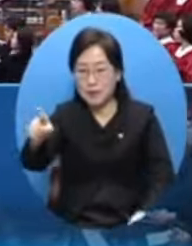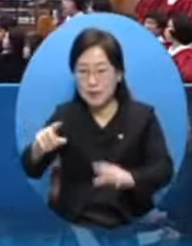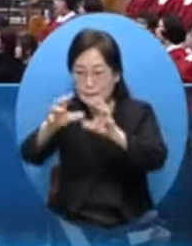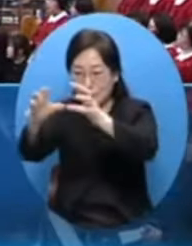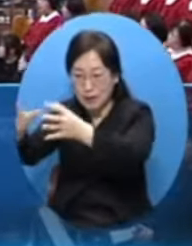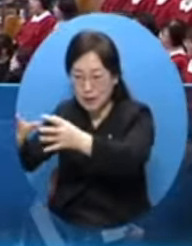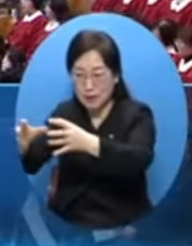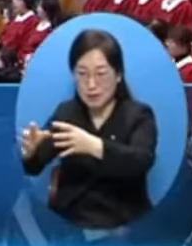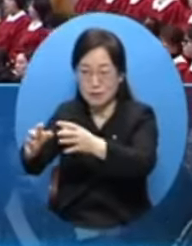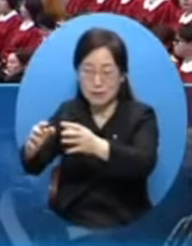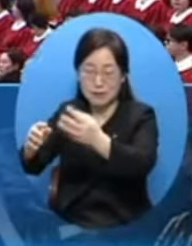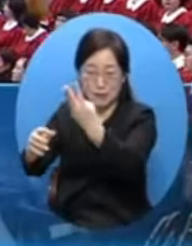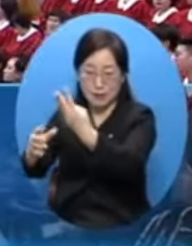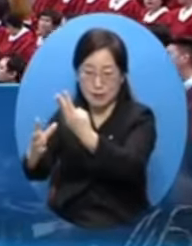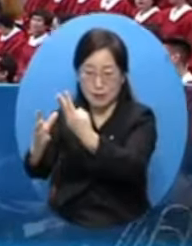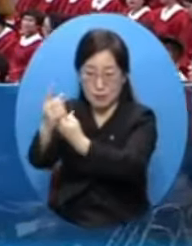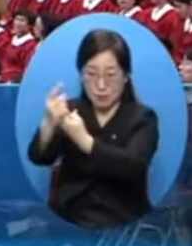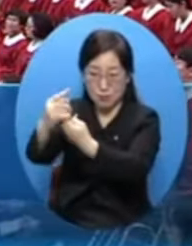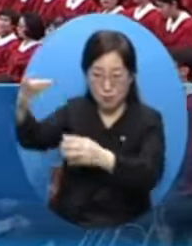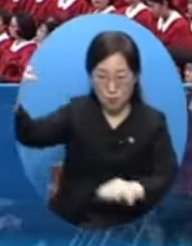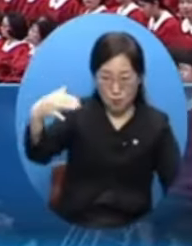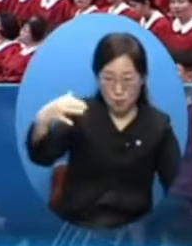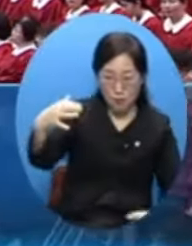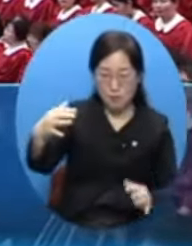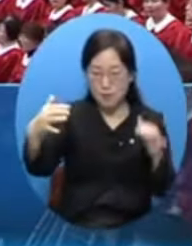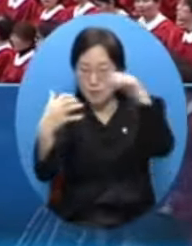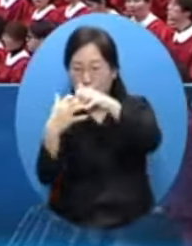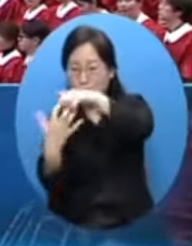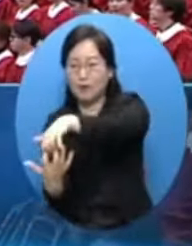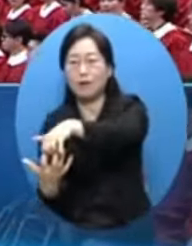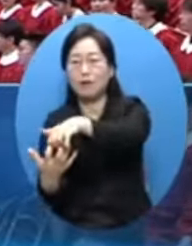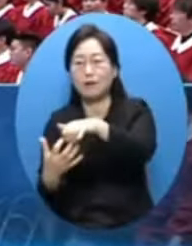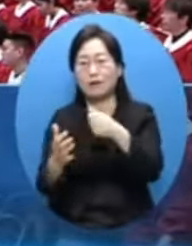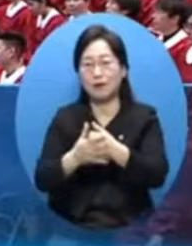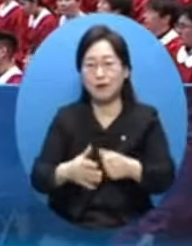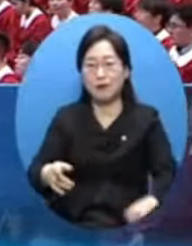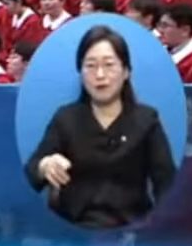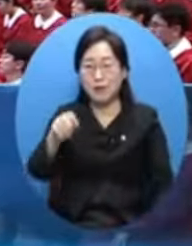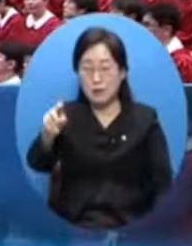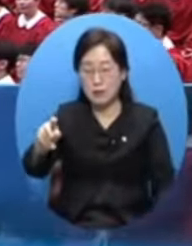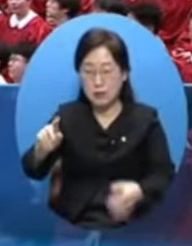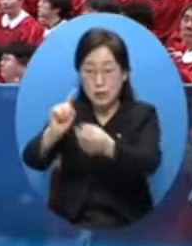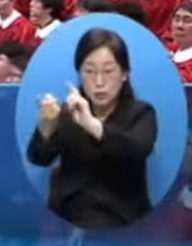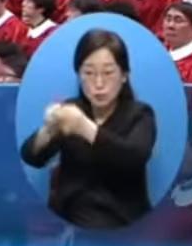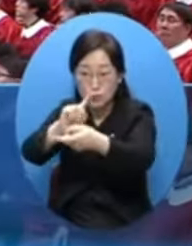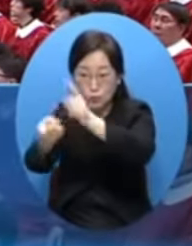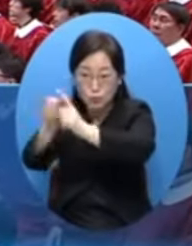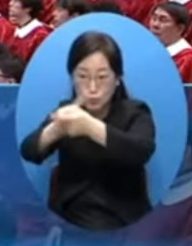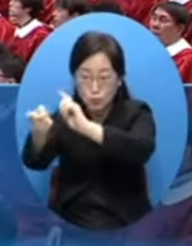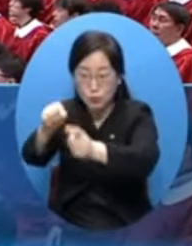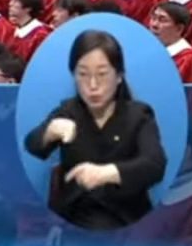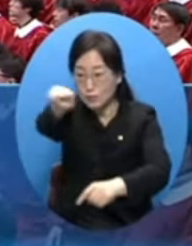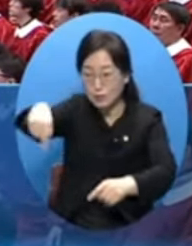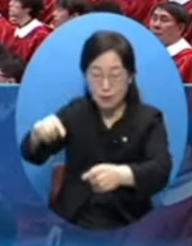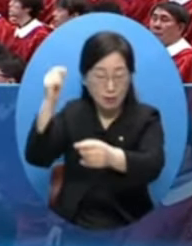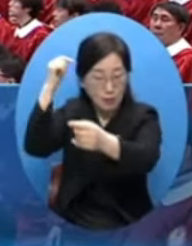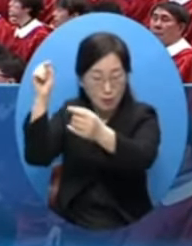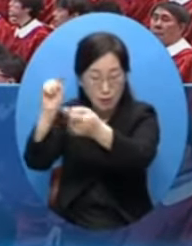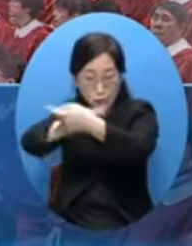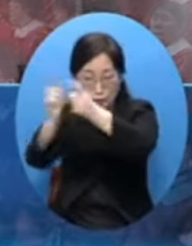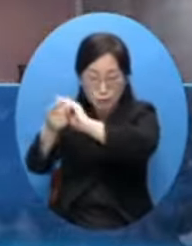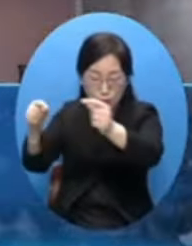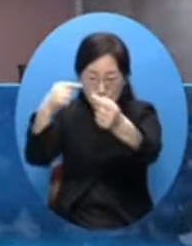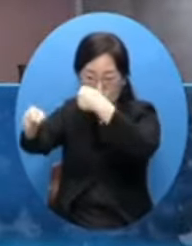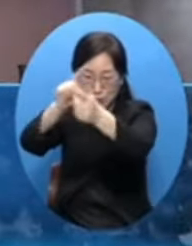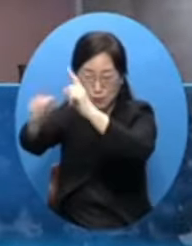주민들을 치게 하심으로 그들이 패하였으니 곧 암몬과 모압 자손이 일어나 세일산 주민들을 쳐서 진멸하고 세일 주민들을